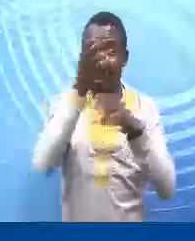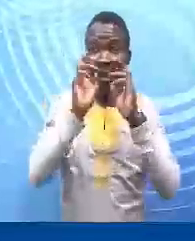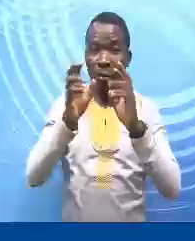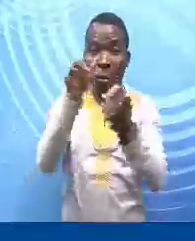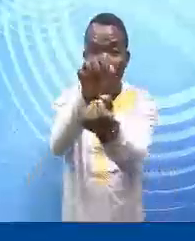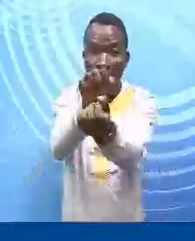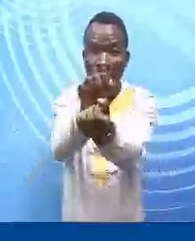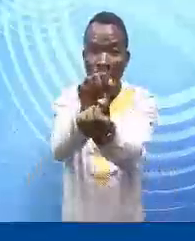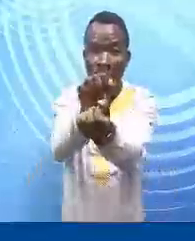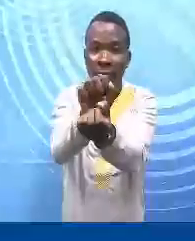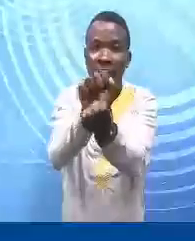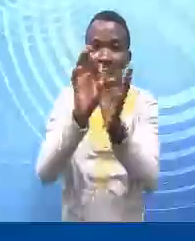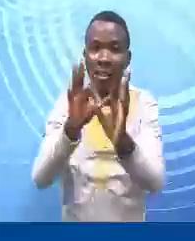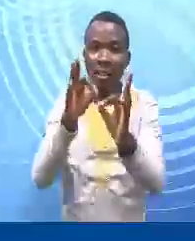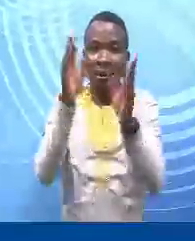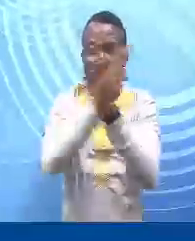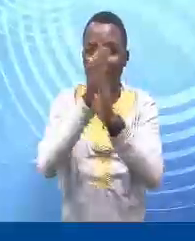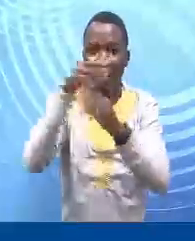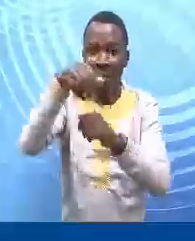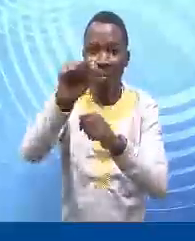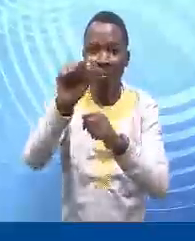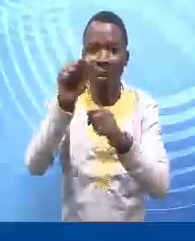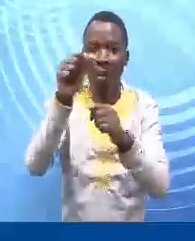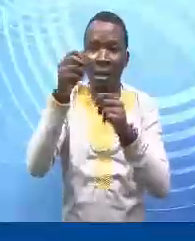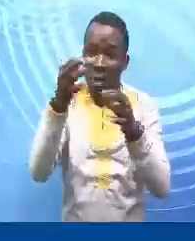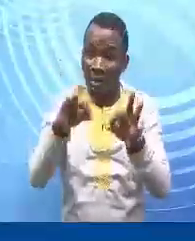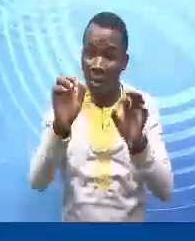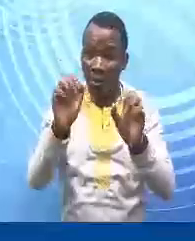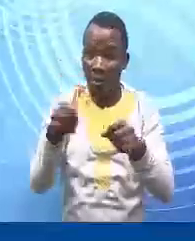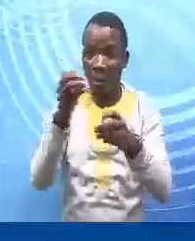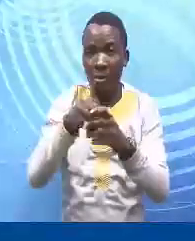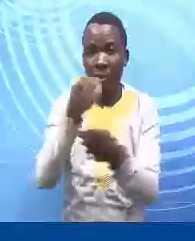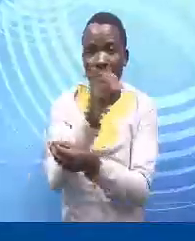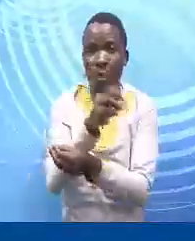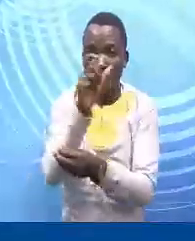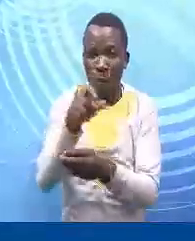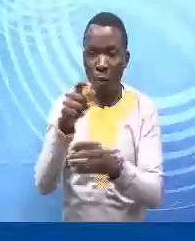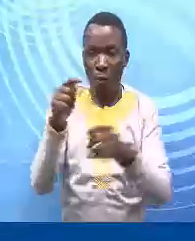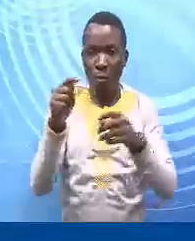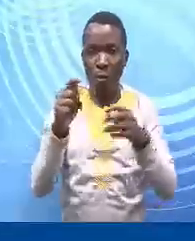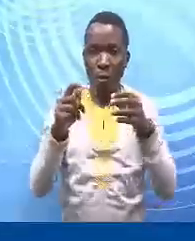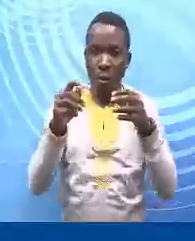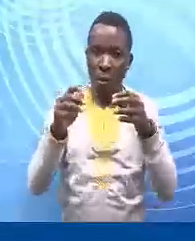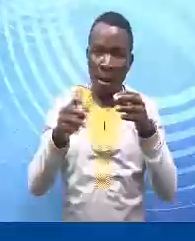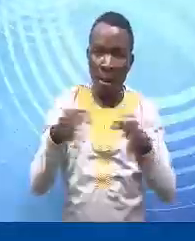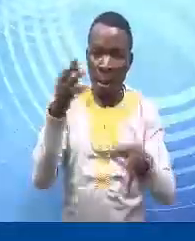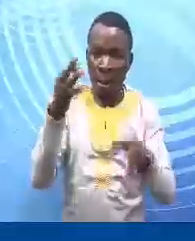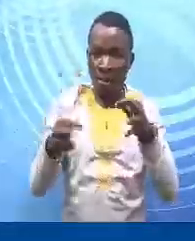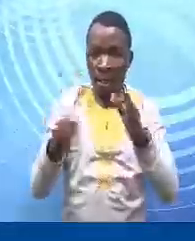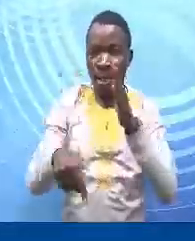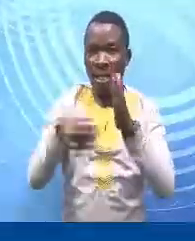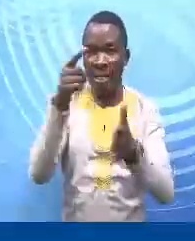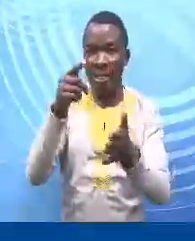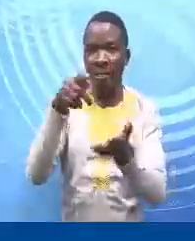inyuma ibi bintu bishobora kuba birimo na ruswa, kuko umuntu yaraburanye aratsinda baramugura buri gihe, none baje